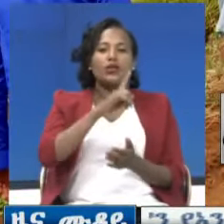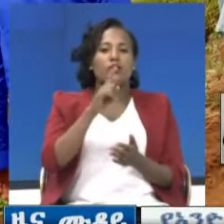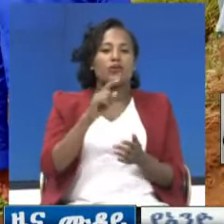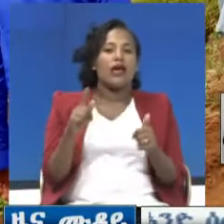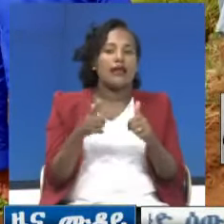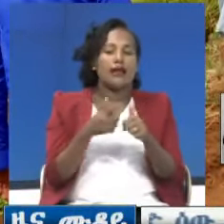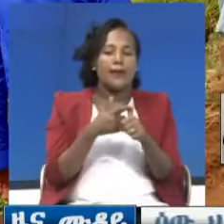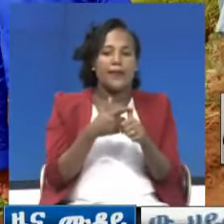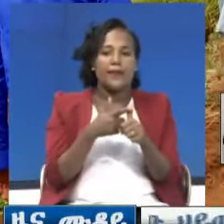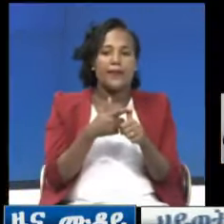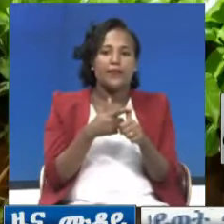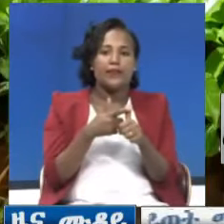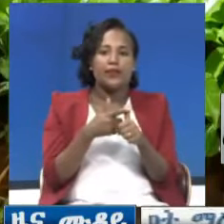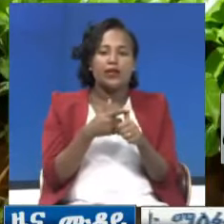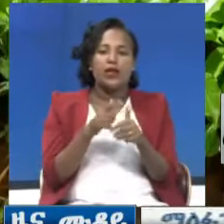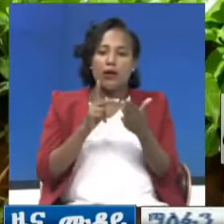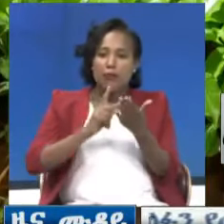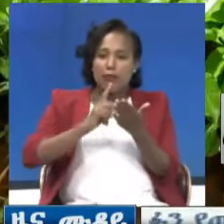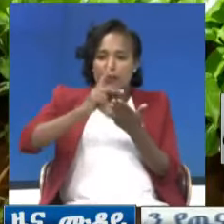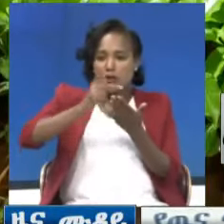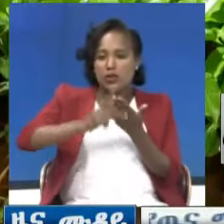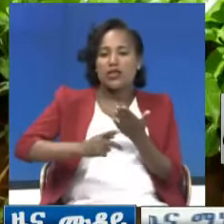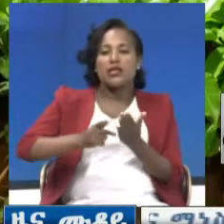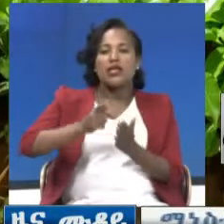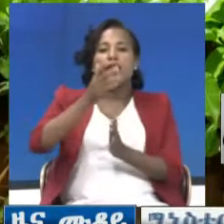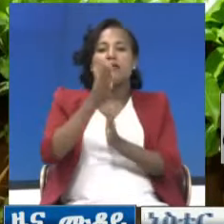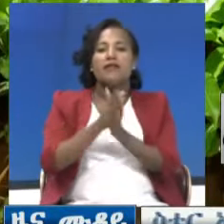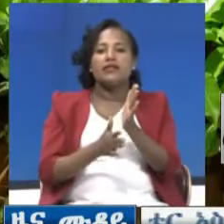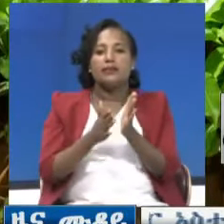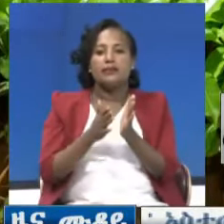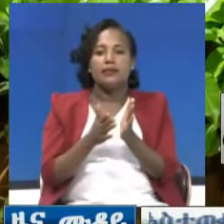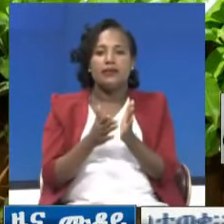አንደኛው ፕሮጀክቶችን ለመፈጸም